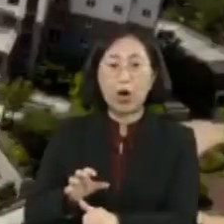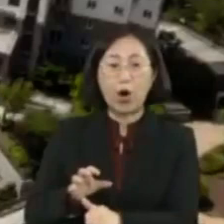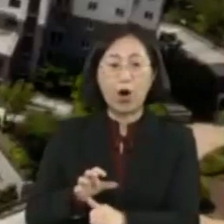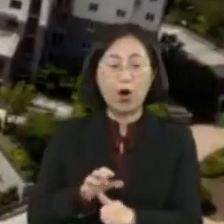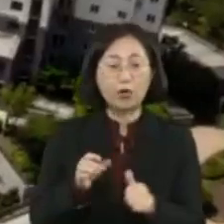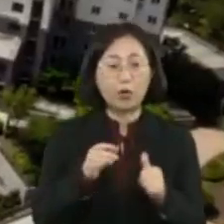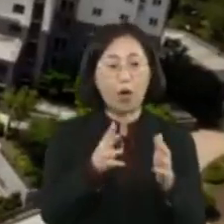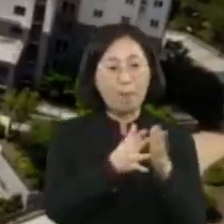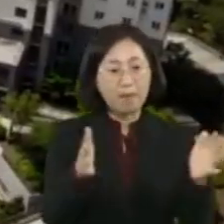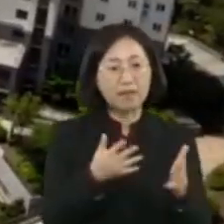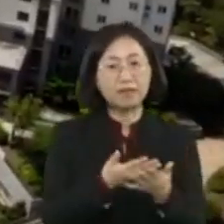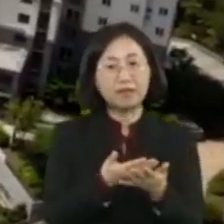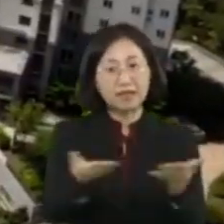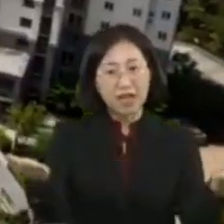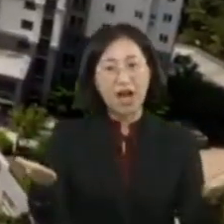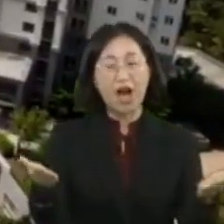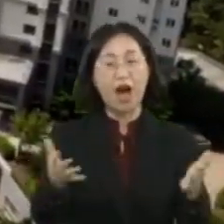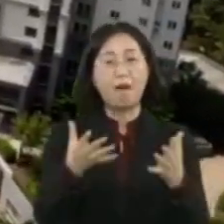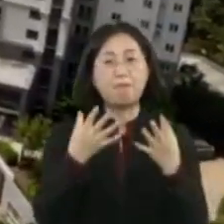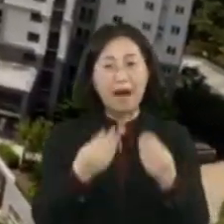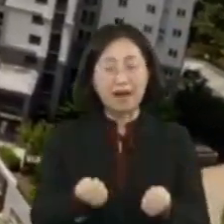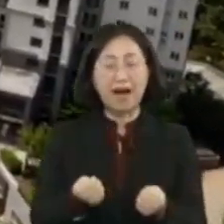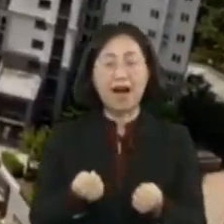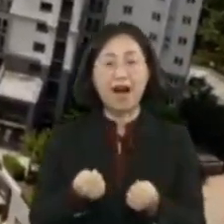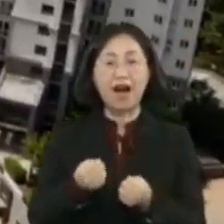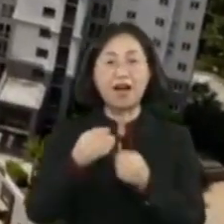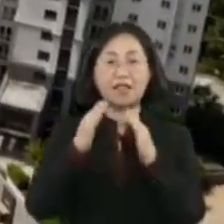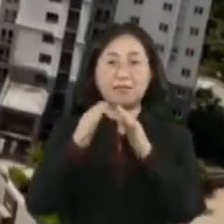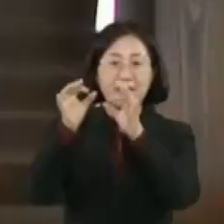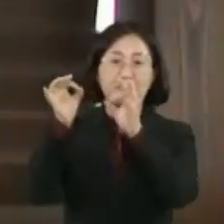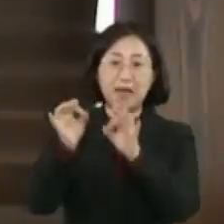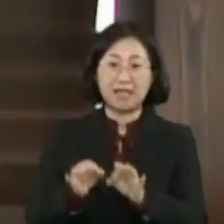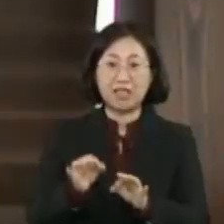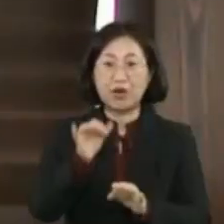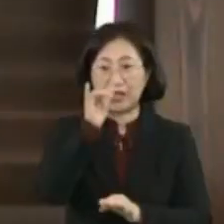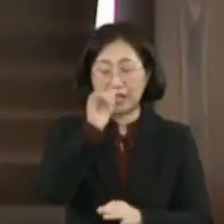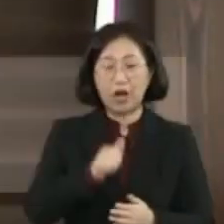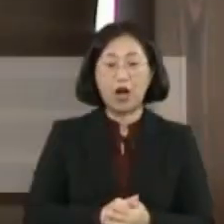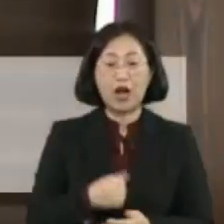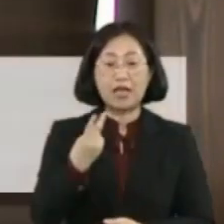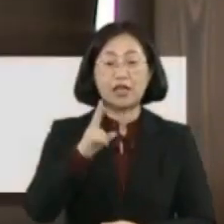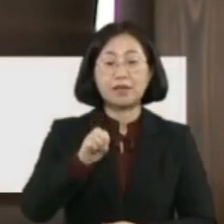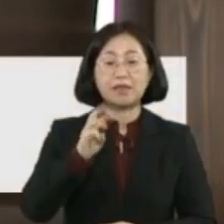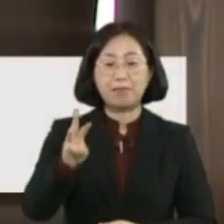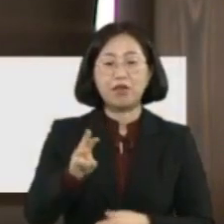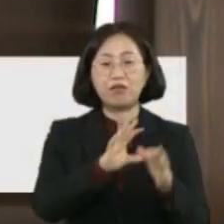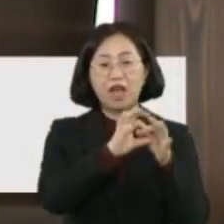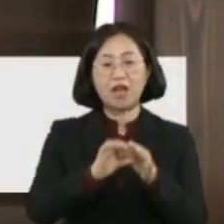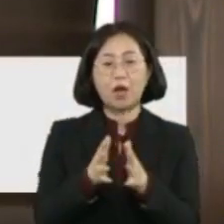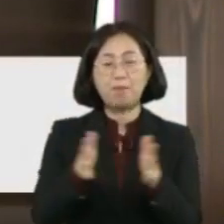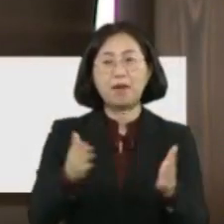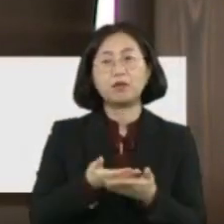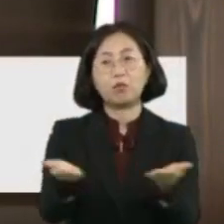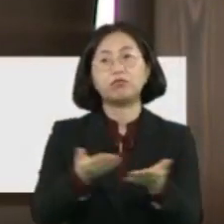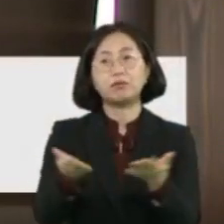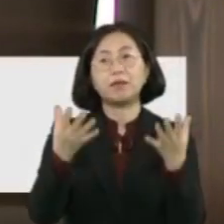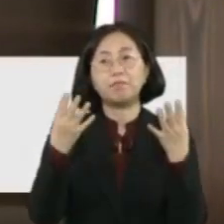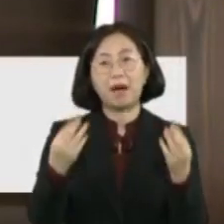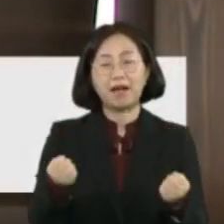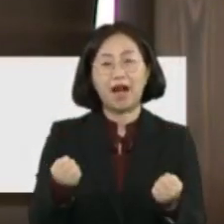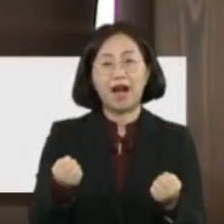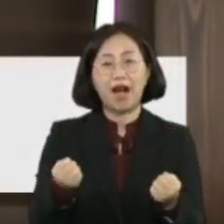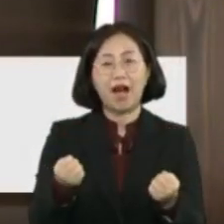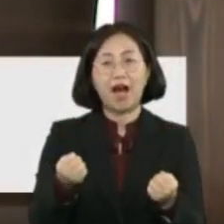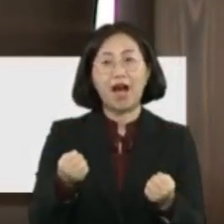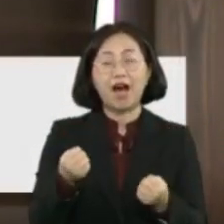집값 안정세가 점쳐지는 대목입니다. 그러니까 올해부터는요, 2023년까지 공급이 지속적으로 늘 거고요. DSR 규제가